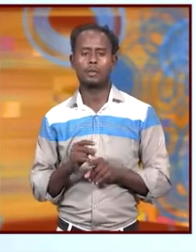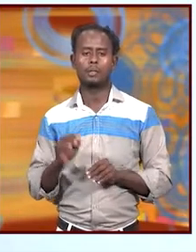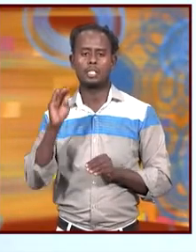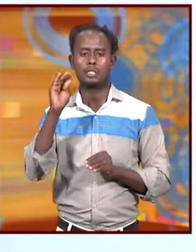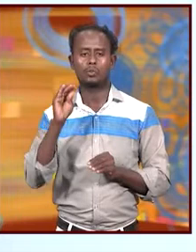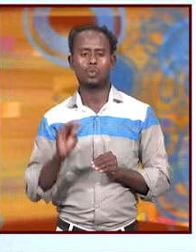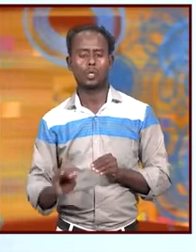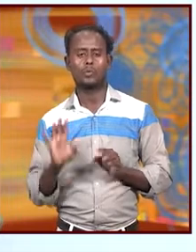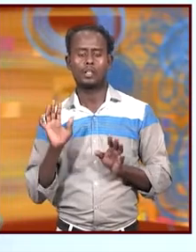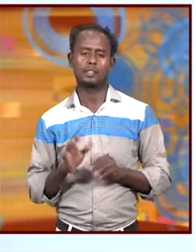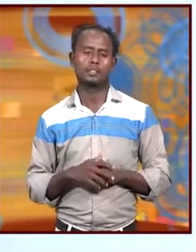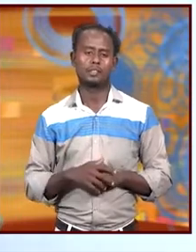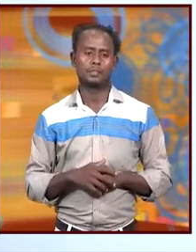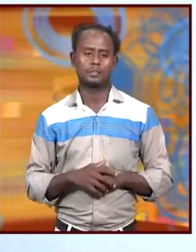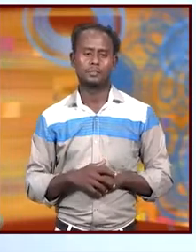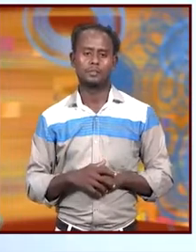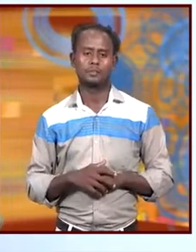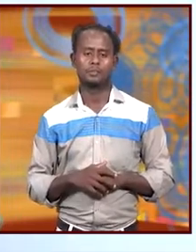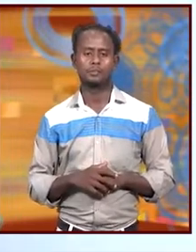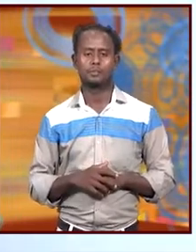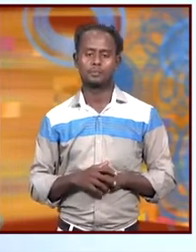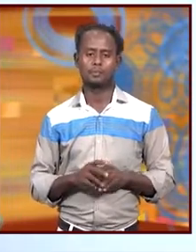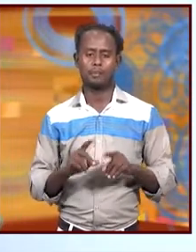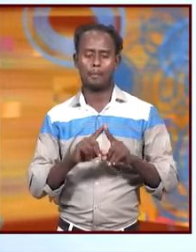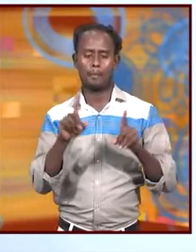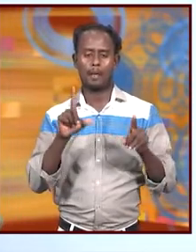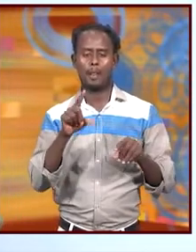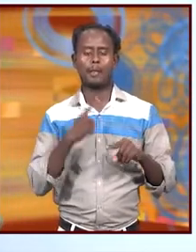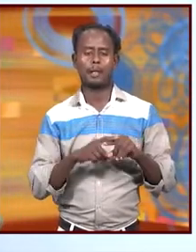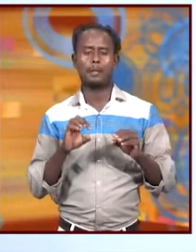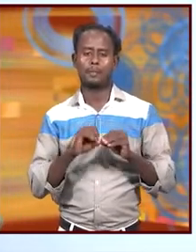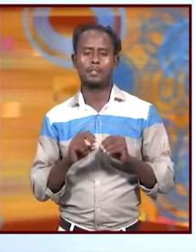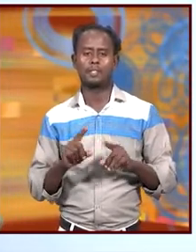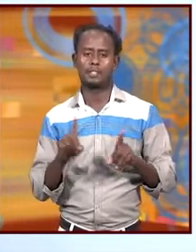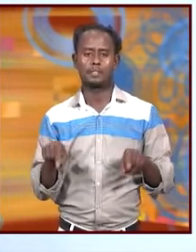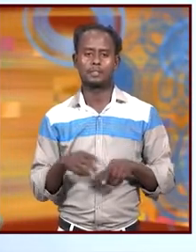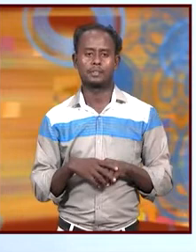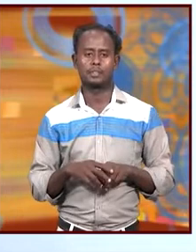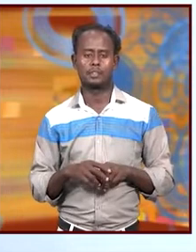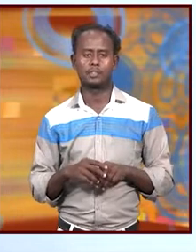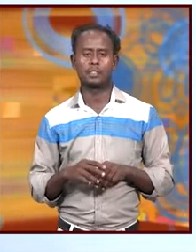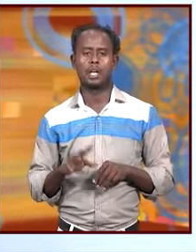1/16 குறைவாக உள்ளது. பரப்பளவானது எல் பெருக்கல் பி சதுர அலகுகள்,